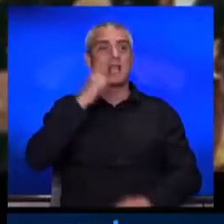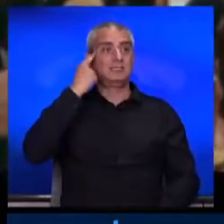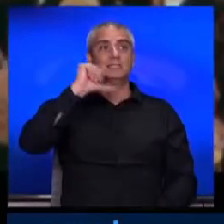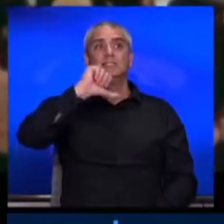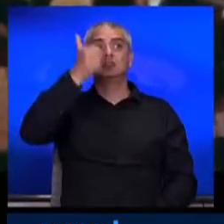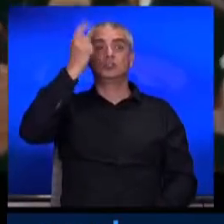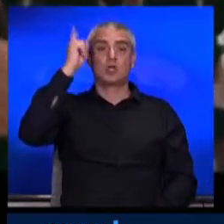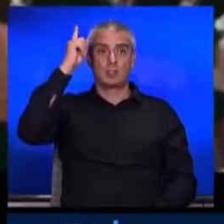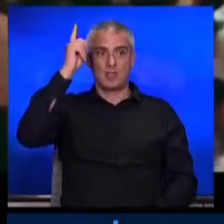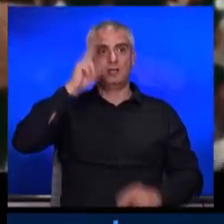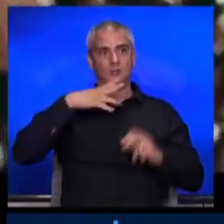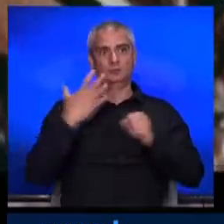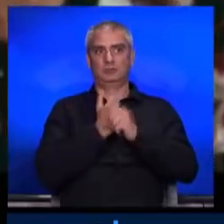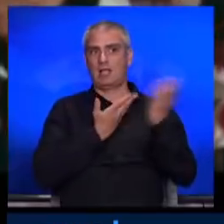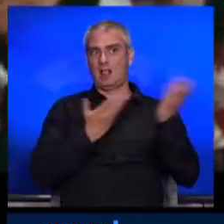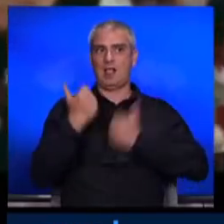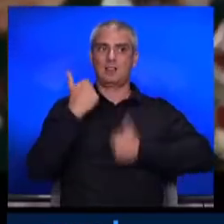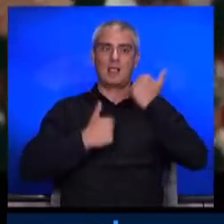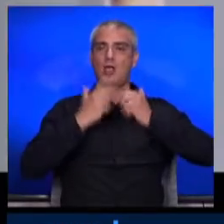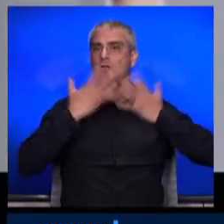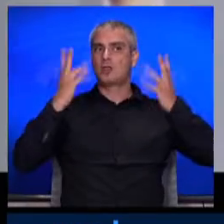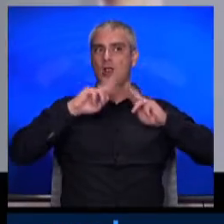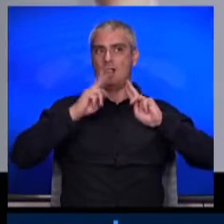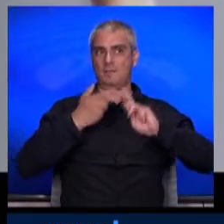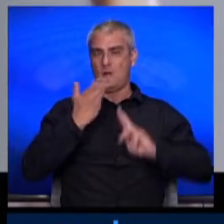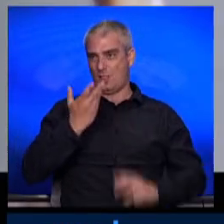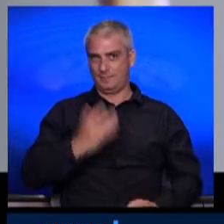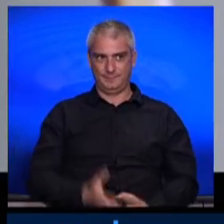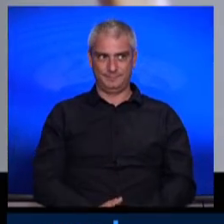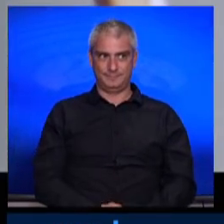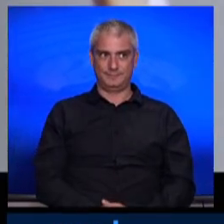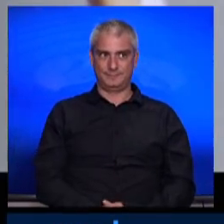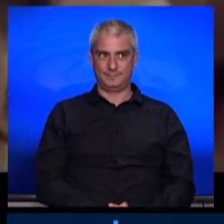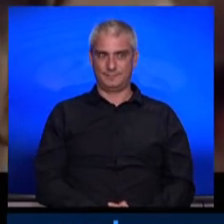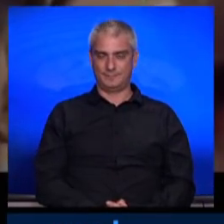הראשונה שזכתה לארח את התחרות הגדולה בתבל.